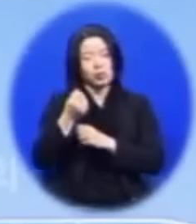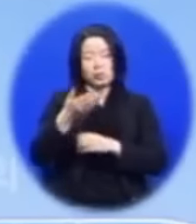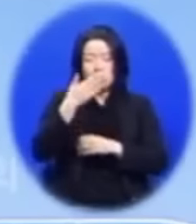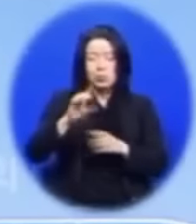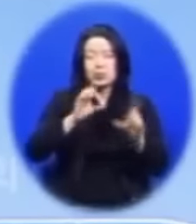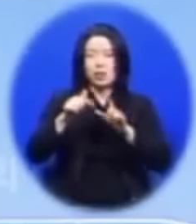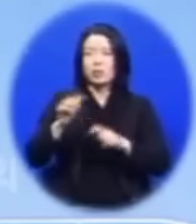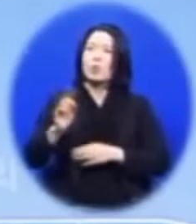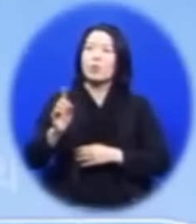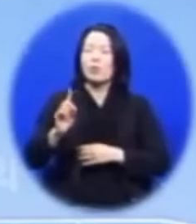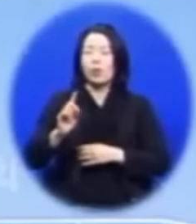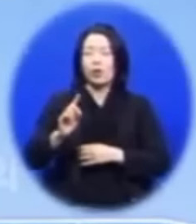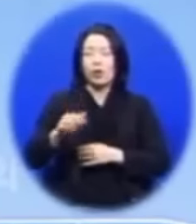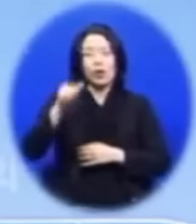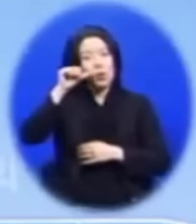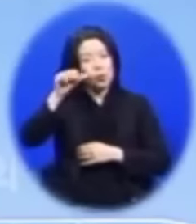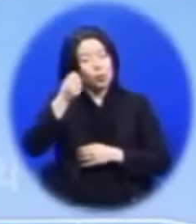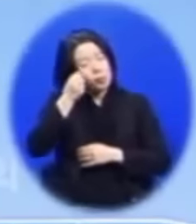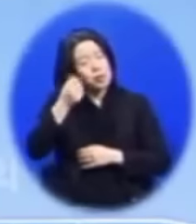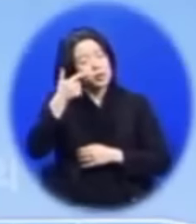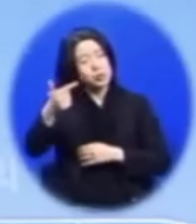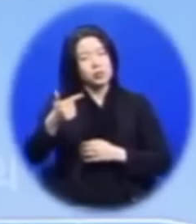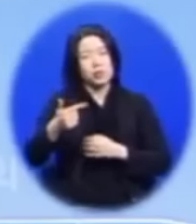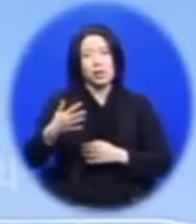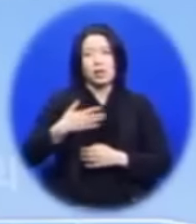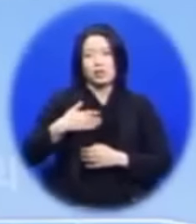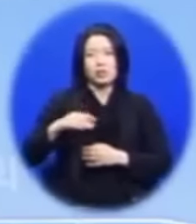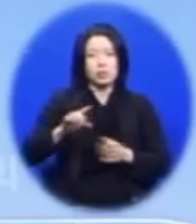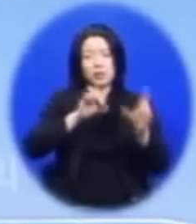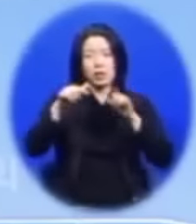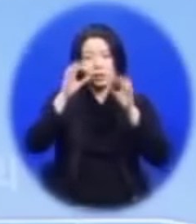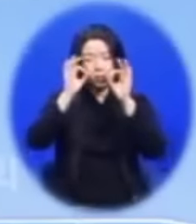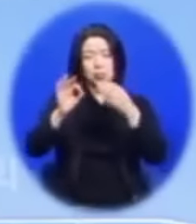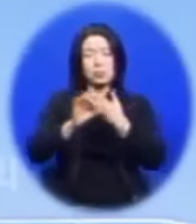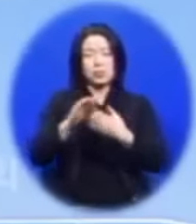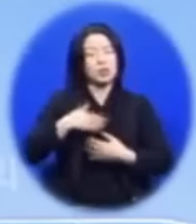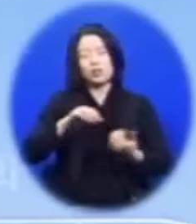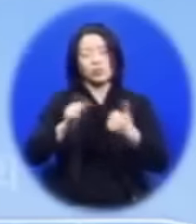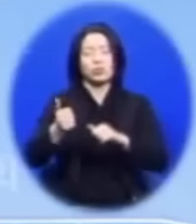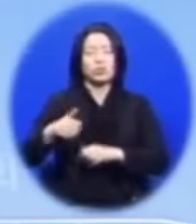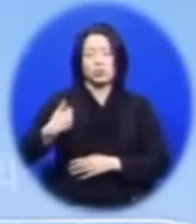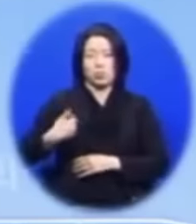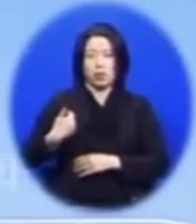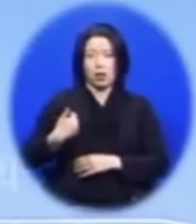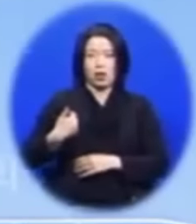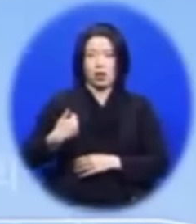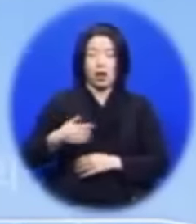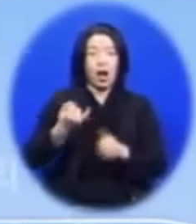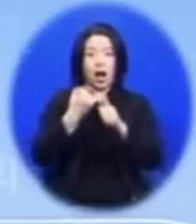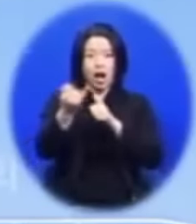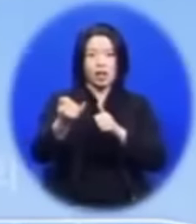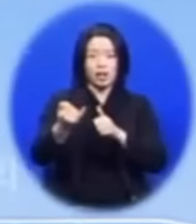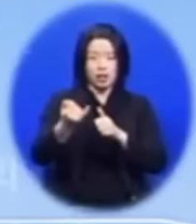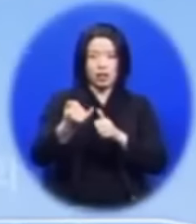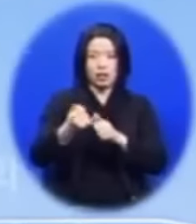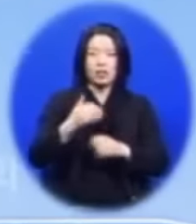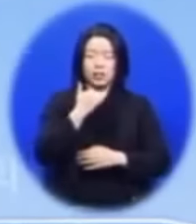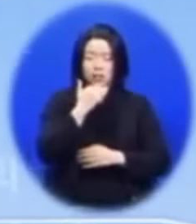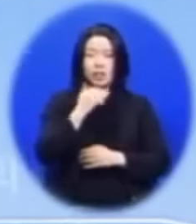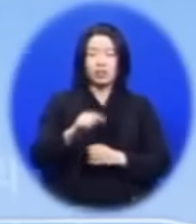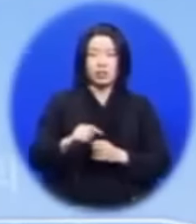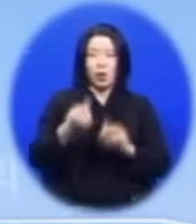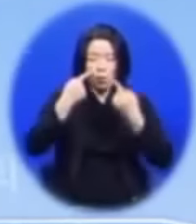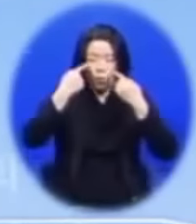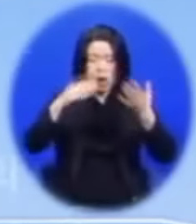오박 6일 동안 그렇게 살다 보면 나 죽을지도 몰라 그랬더니 아내가 너무 기다렸다는 듯이 확실하게 죽으세요 그렇게